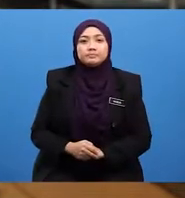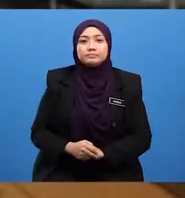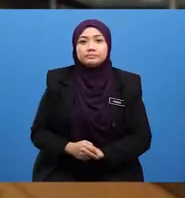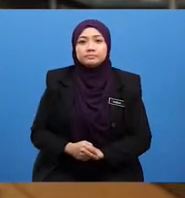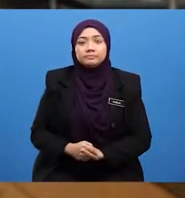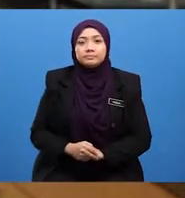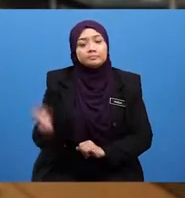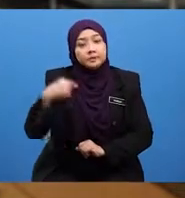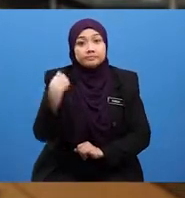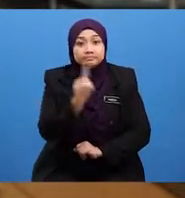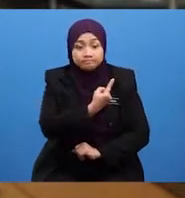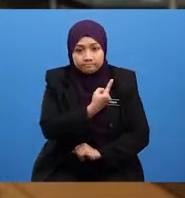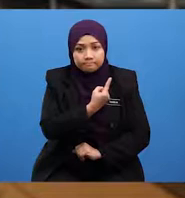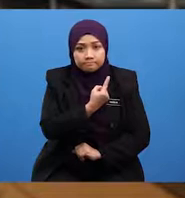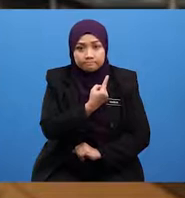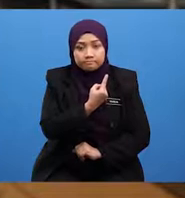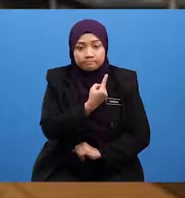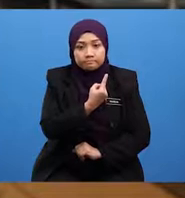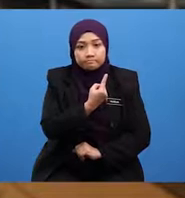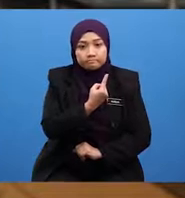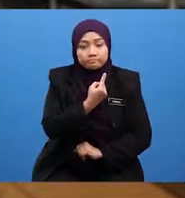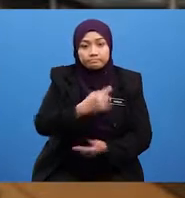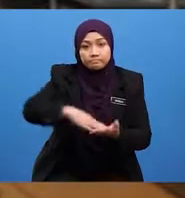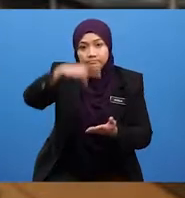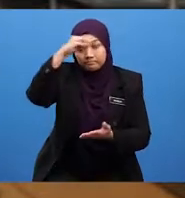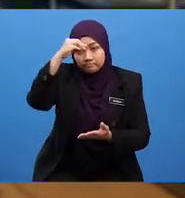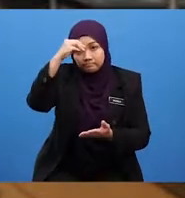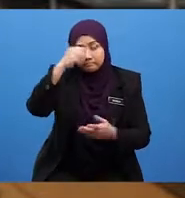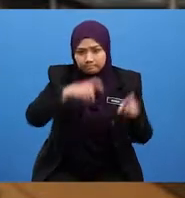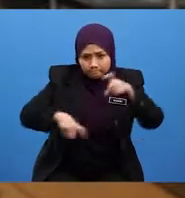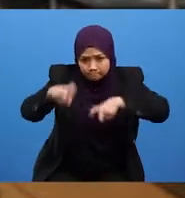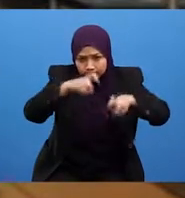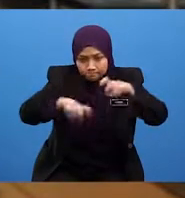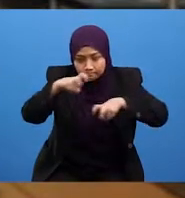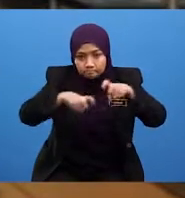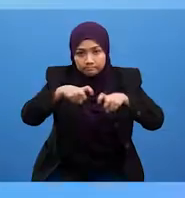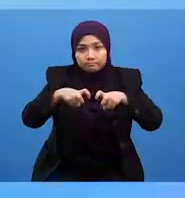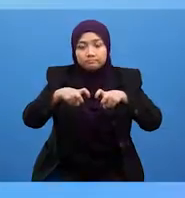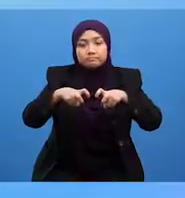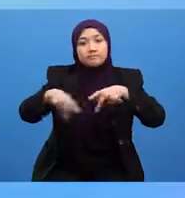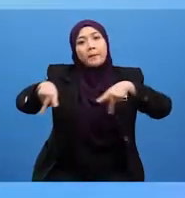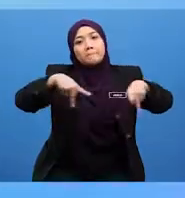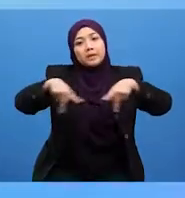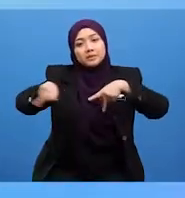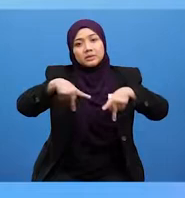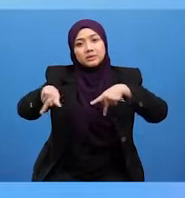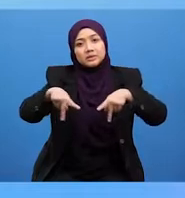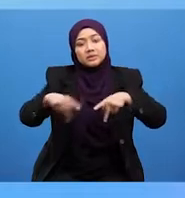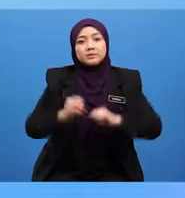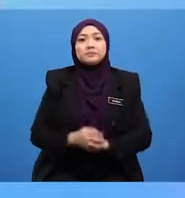Seterusnya, mari kita meneroka tentang plastik dengan lebih mendalam. Yang